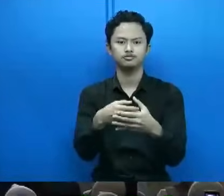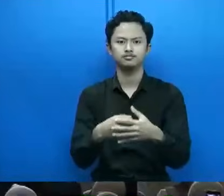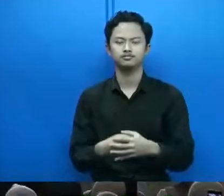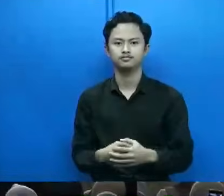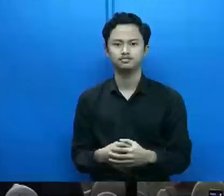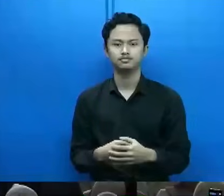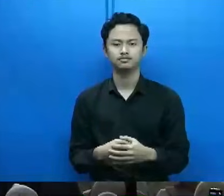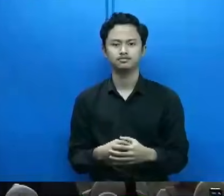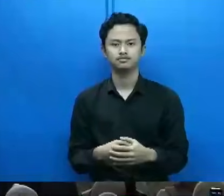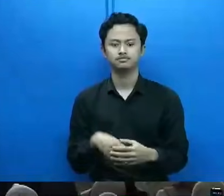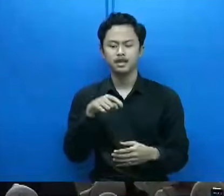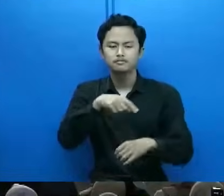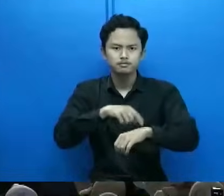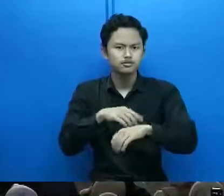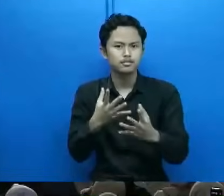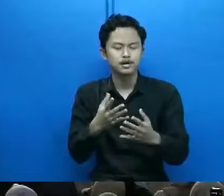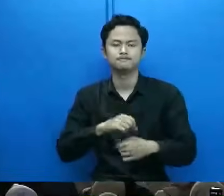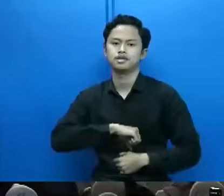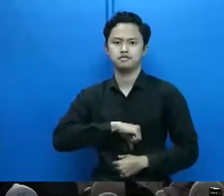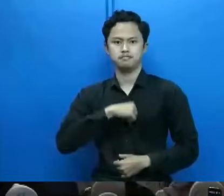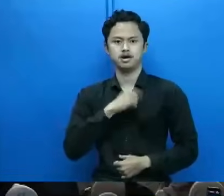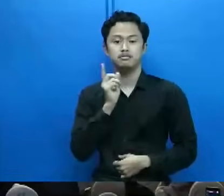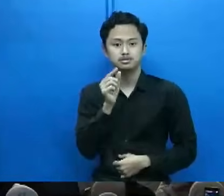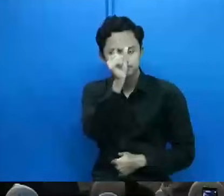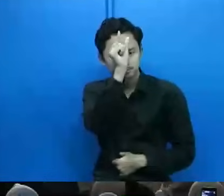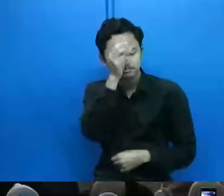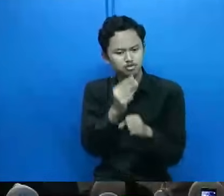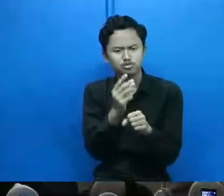Ini momen di mana kita bisa berbangga dengan guru-guru kita.